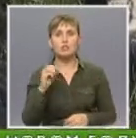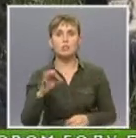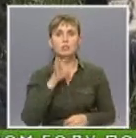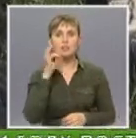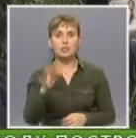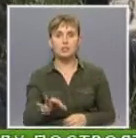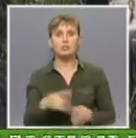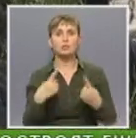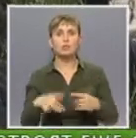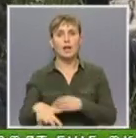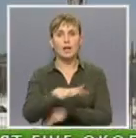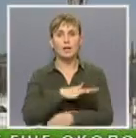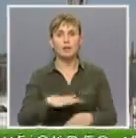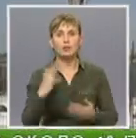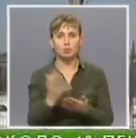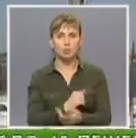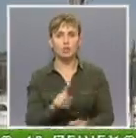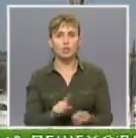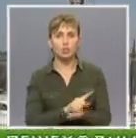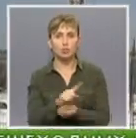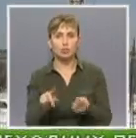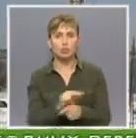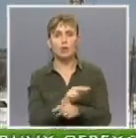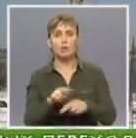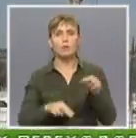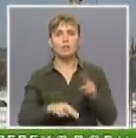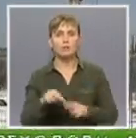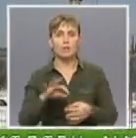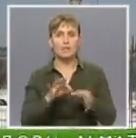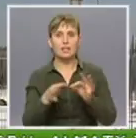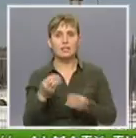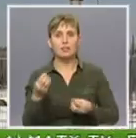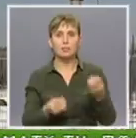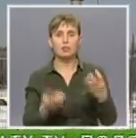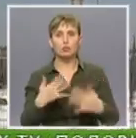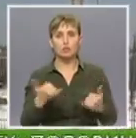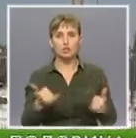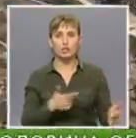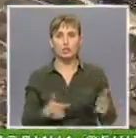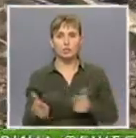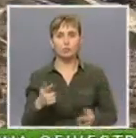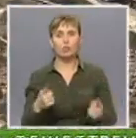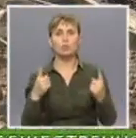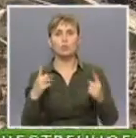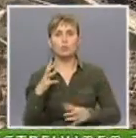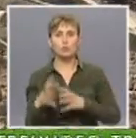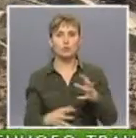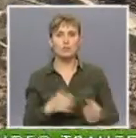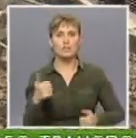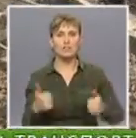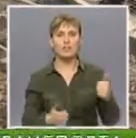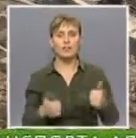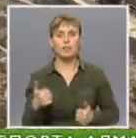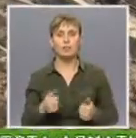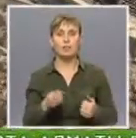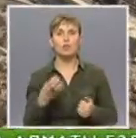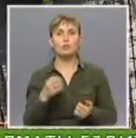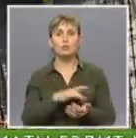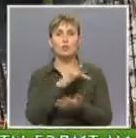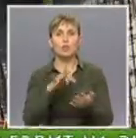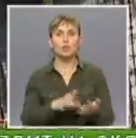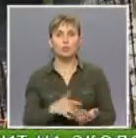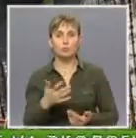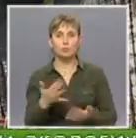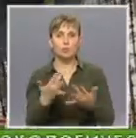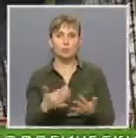Есимов. Другие арены успешно реконструированы и построены к азиатским играм и уже сейчас готовы к крупнейшим международным соревнованиям. А еще мегаполис